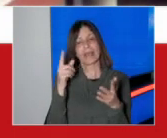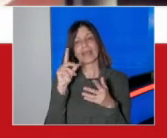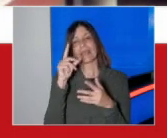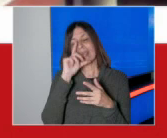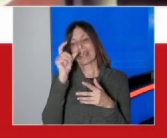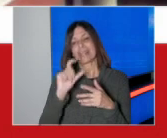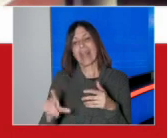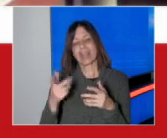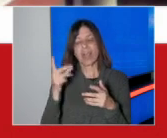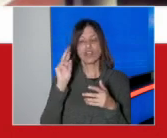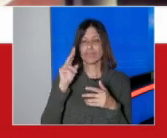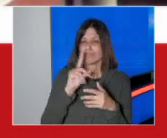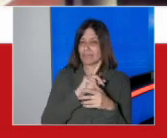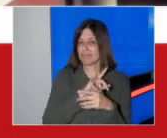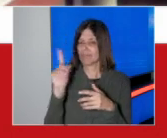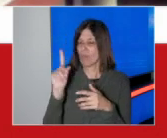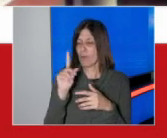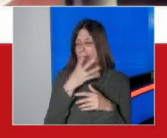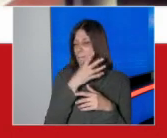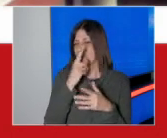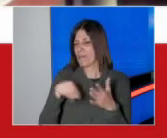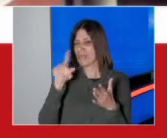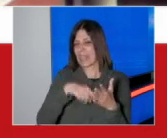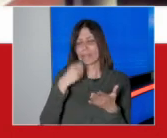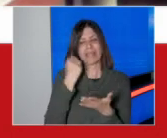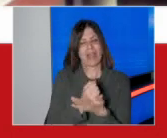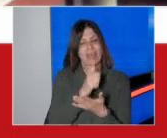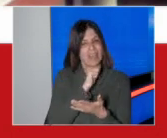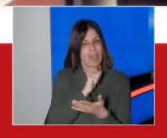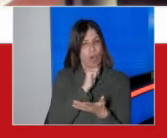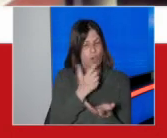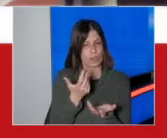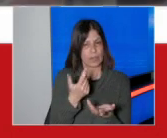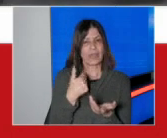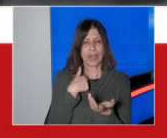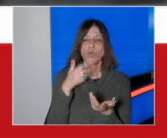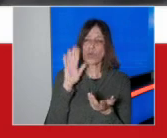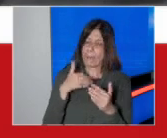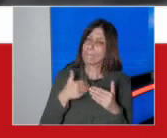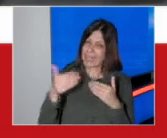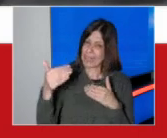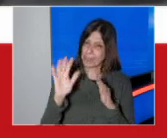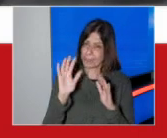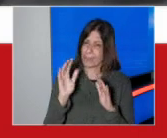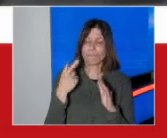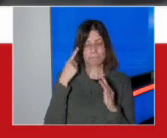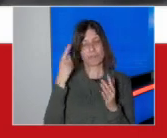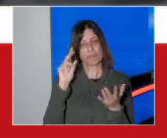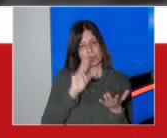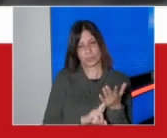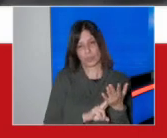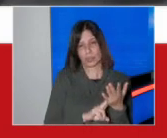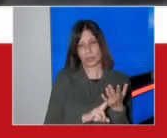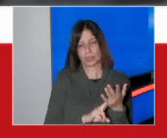באיטליה, תשכח מזה של לבטל את התו הירוק. אז אני אומר שאנחנו גם מתקדמים לשם, אני חושב שזה בזכות